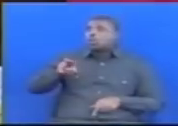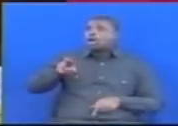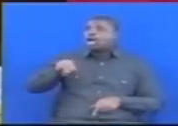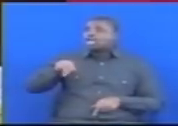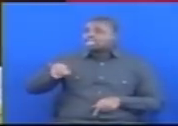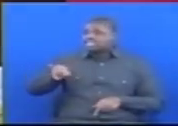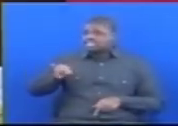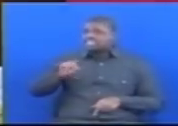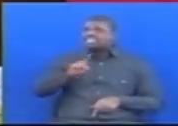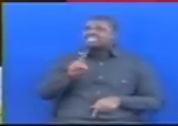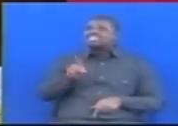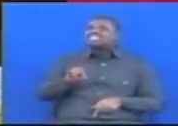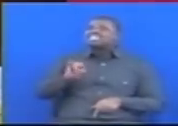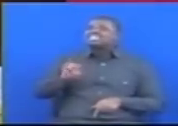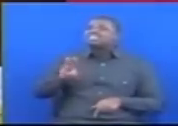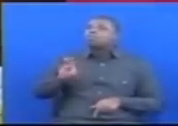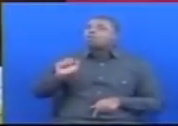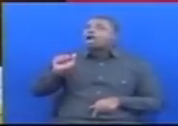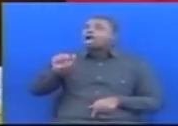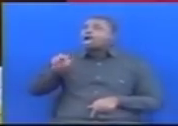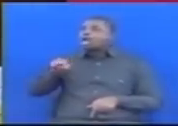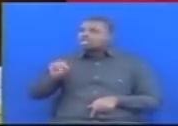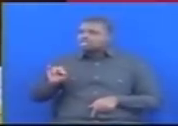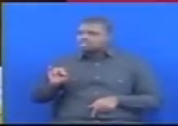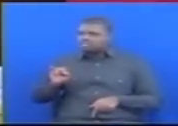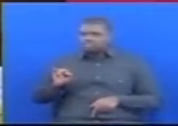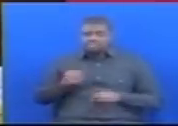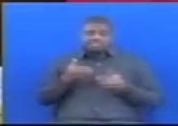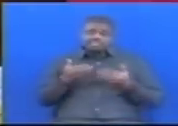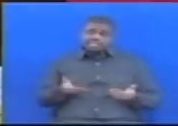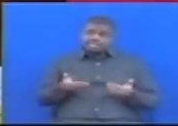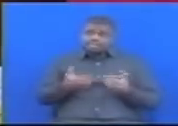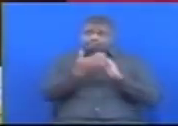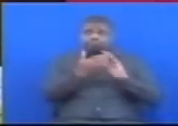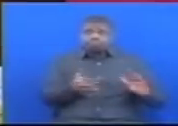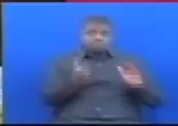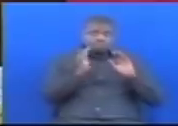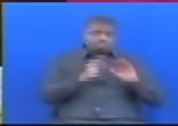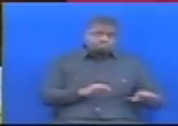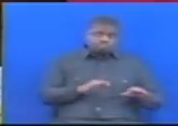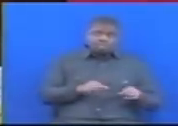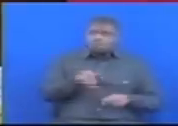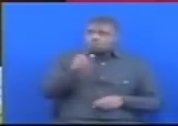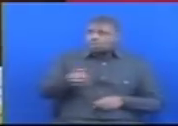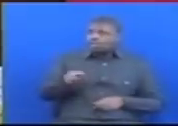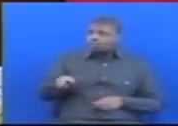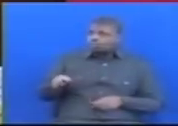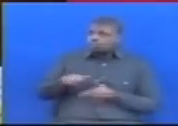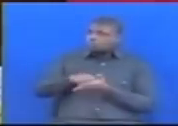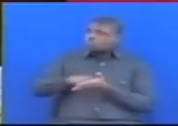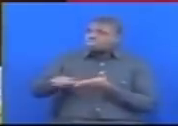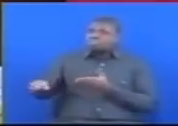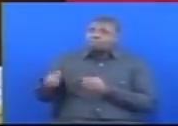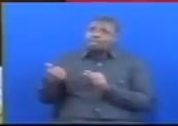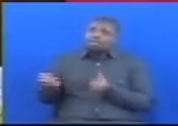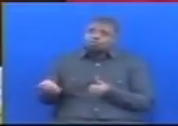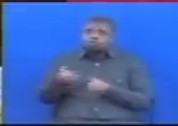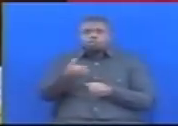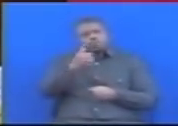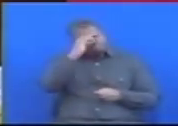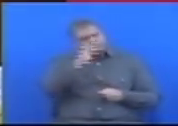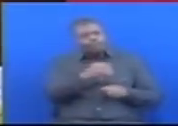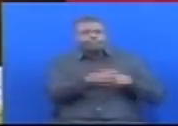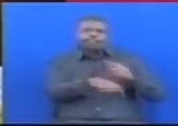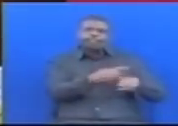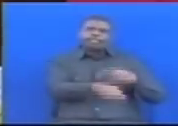Sasa eneo hilo halijawahi kufidiwa, wananchi hawajawahi kufidiwa. Tangu 2004 polisi wanajenga majengo yao,